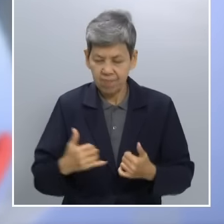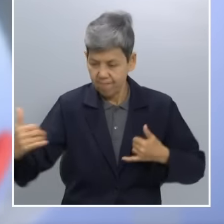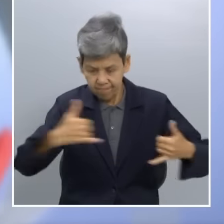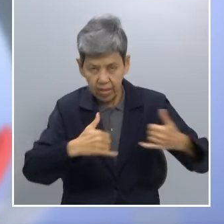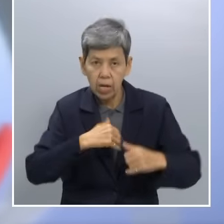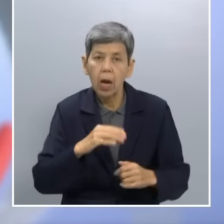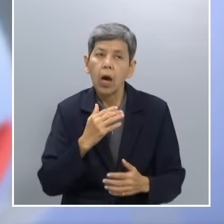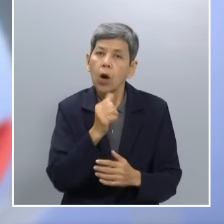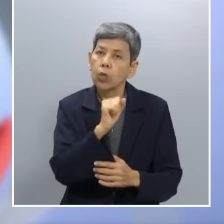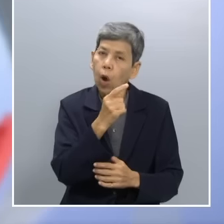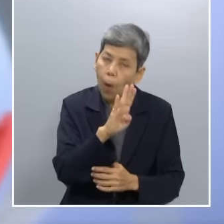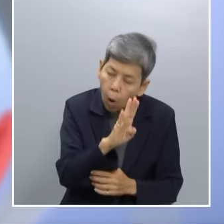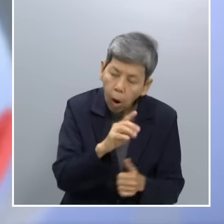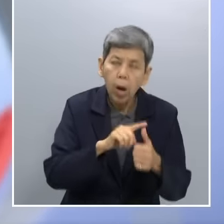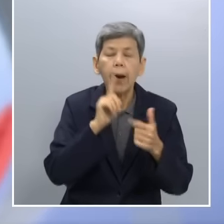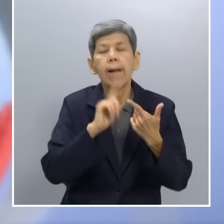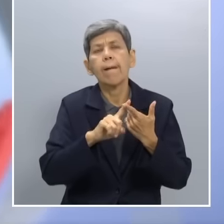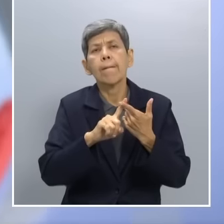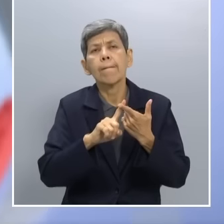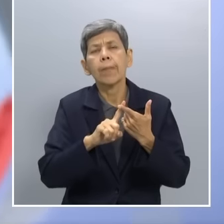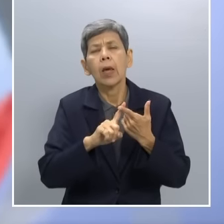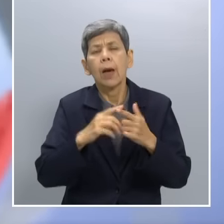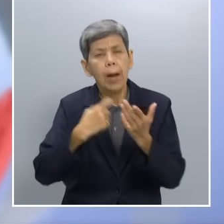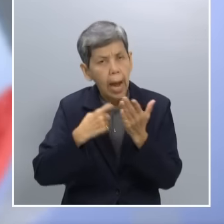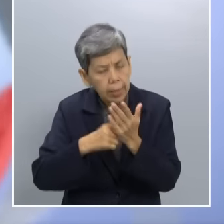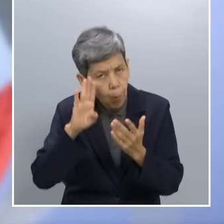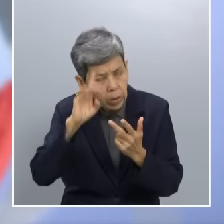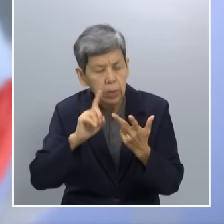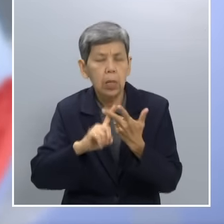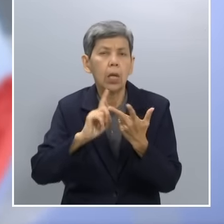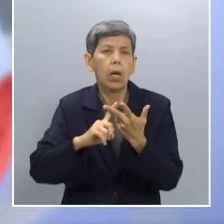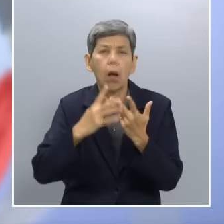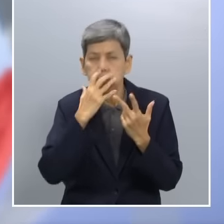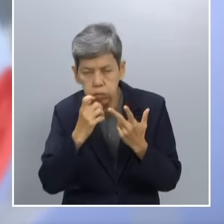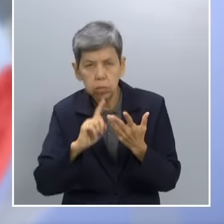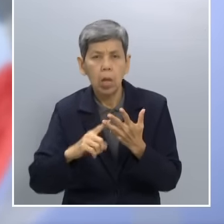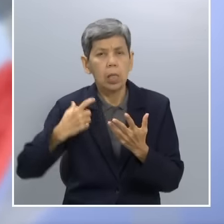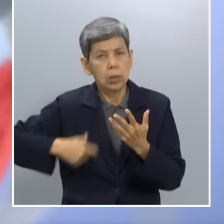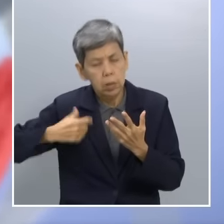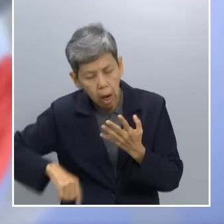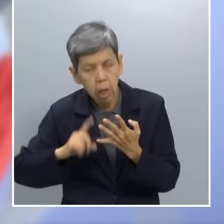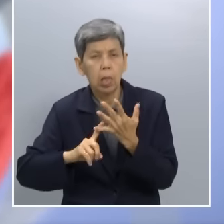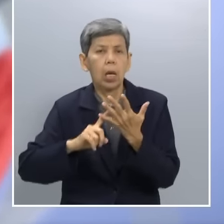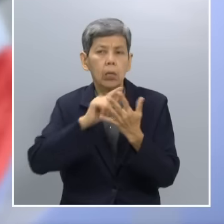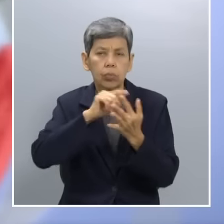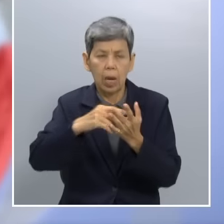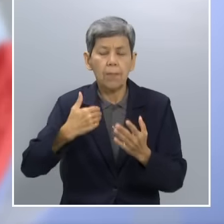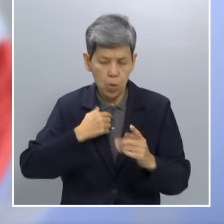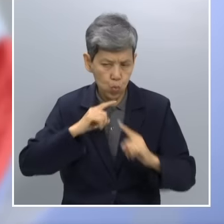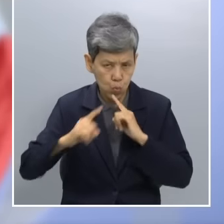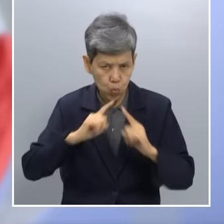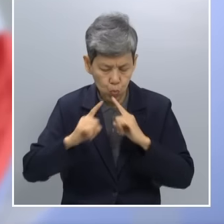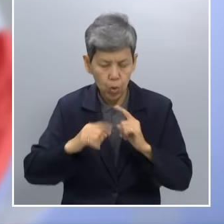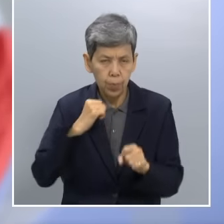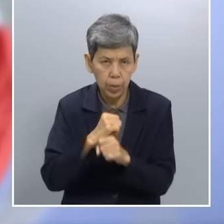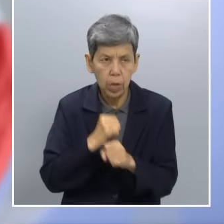ฮะทั้งสคบนะฮะมีเอ่อคปพมีผู้เสียหายมีมีทนแก้วต่างๆนานานะครับแล้วเดี๋ยวจะมีการพูดคุยด้วยนะถึง